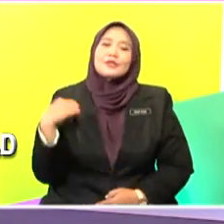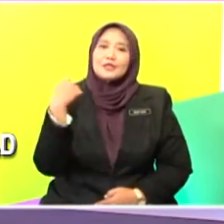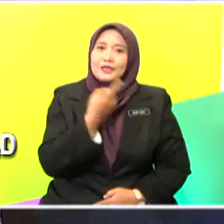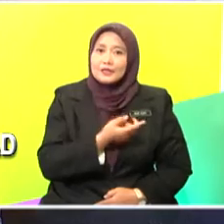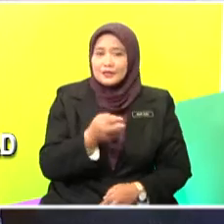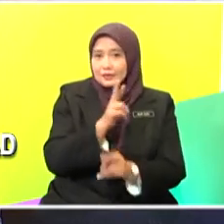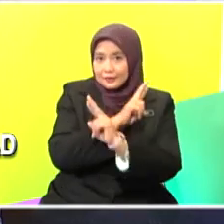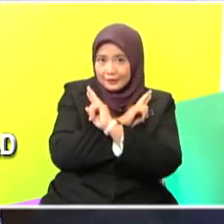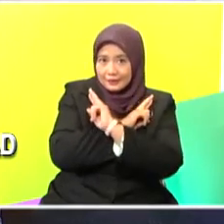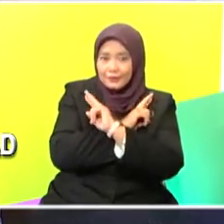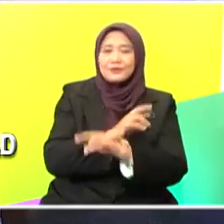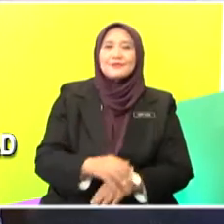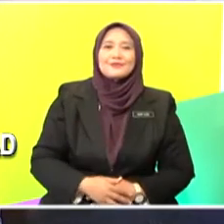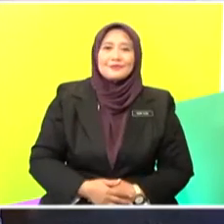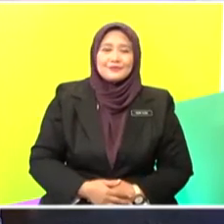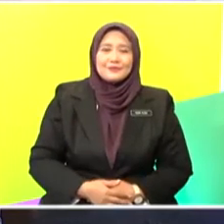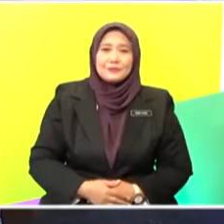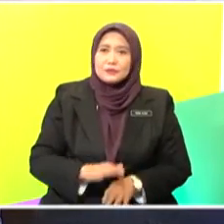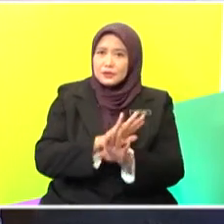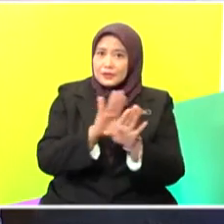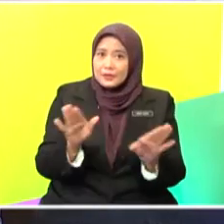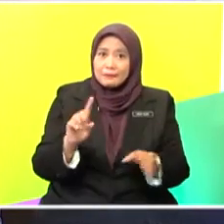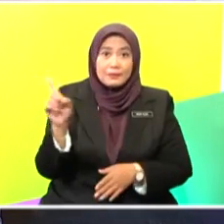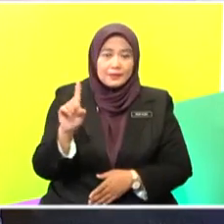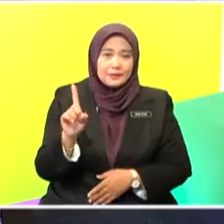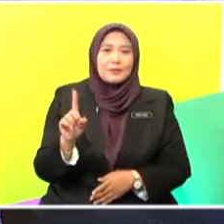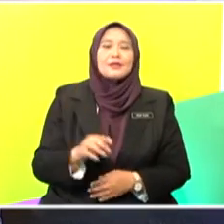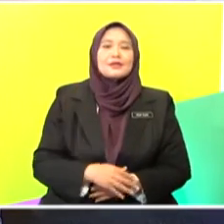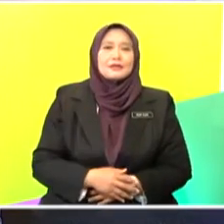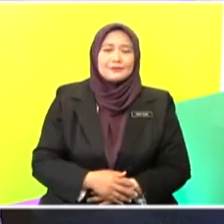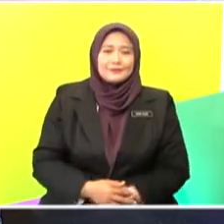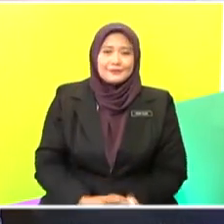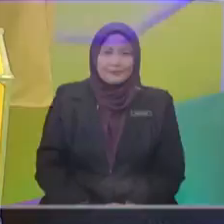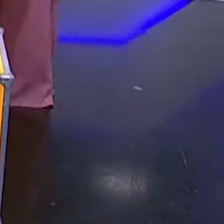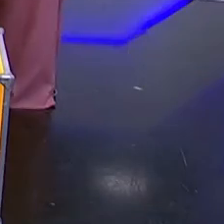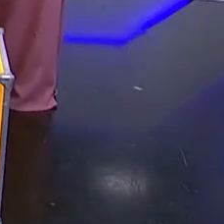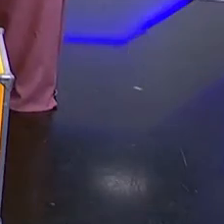boleh ke? Okey. Jangan ke mana-mana, teruskan bersama kami selepas ini.